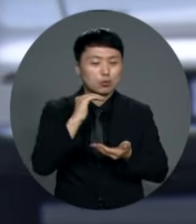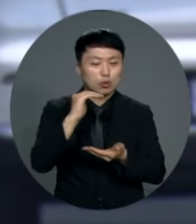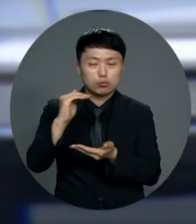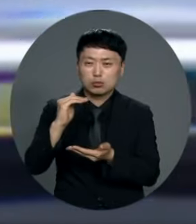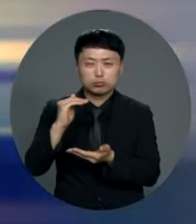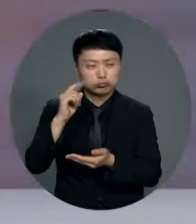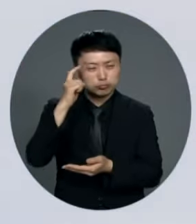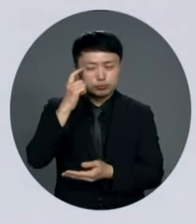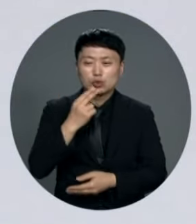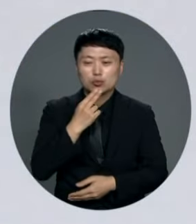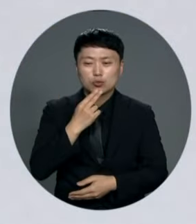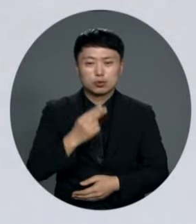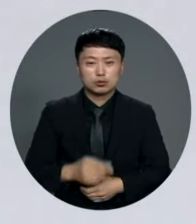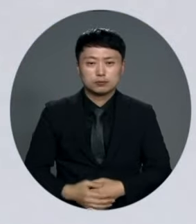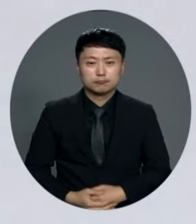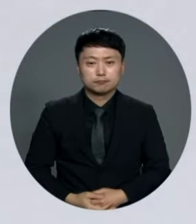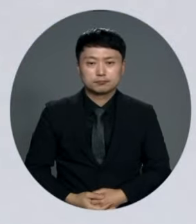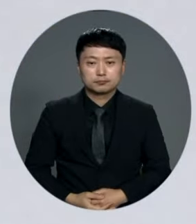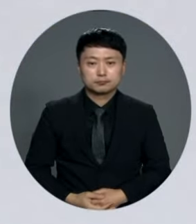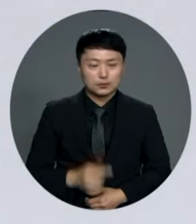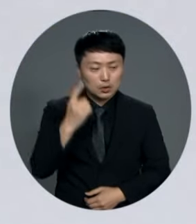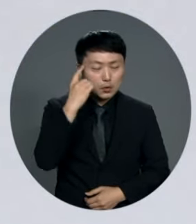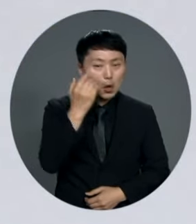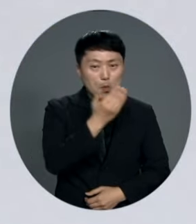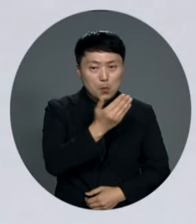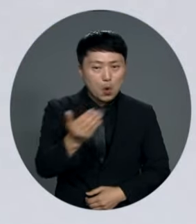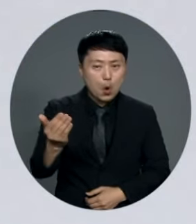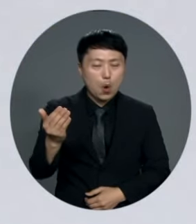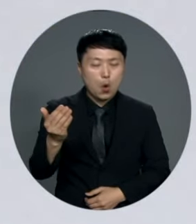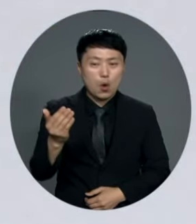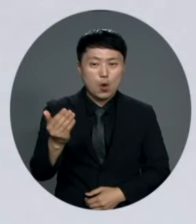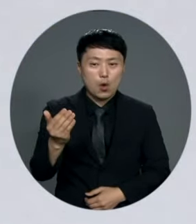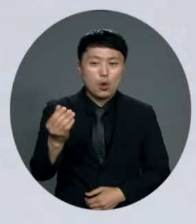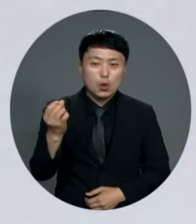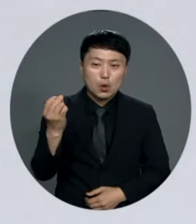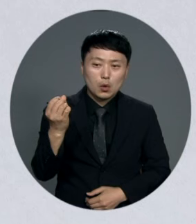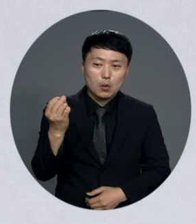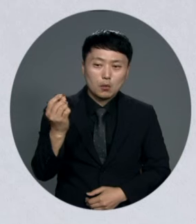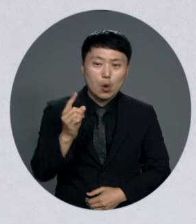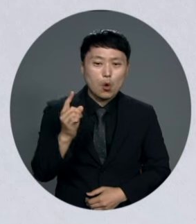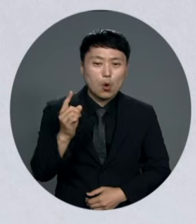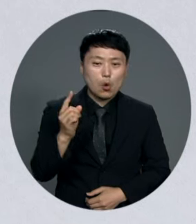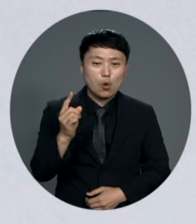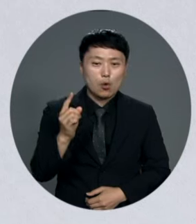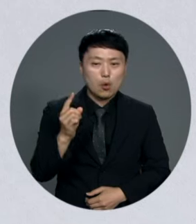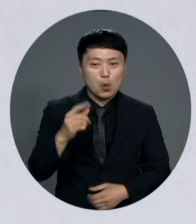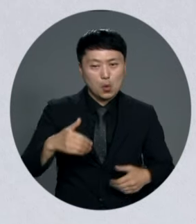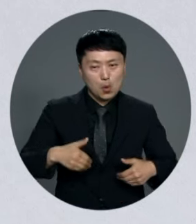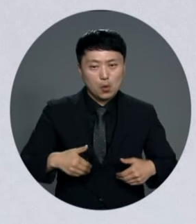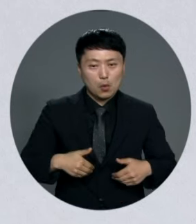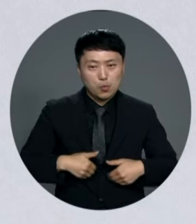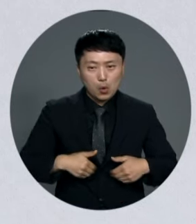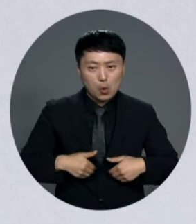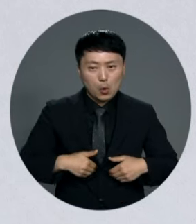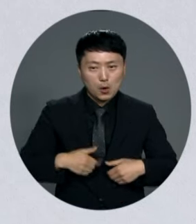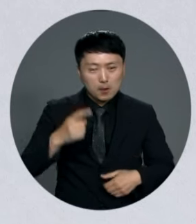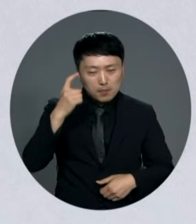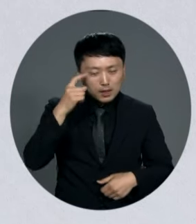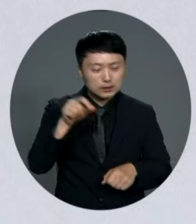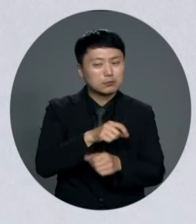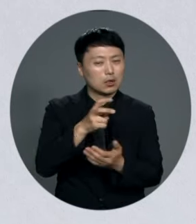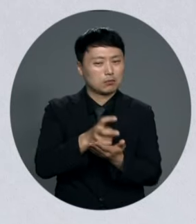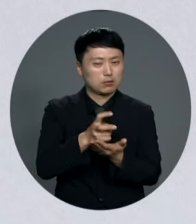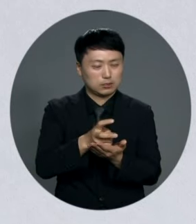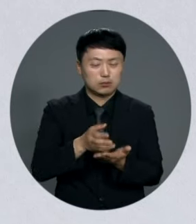있습니다. 여론조사를 해서 일정 수준의 여론이 있다고 판단이 되면 그건 특별법으로